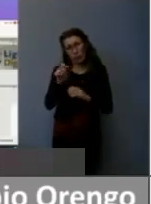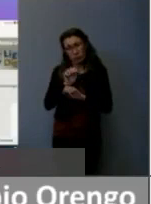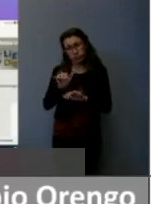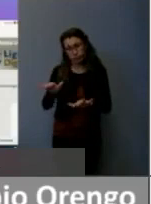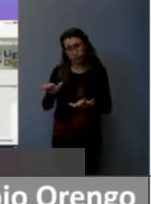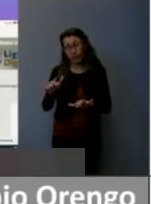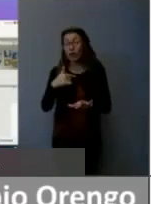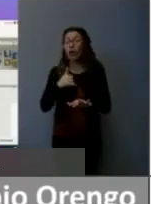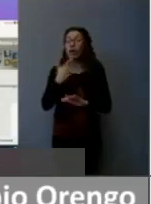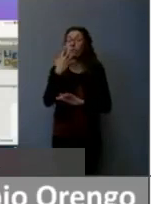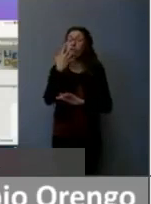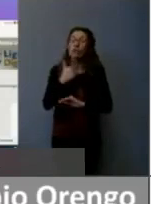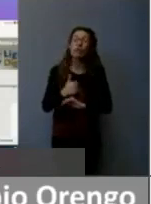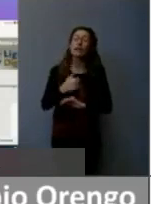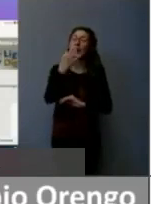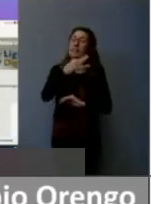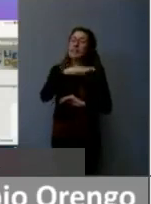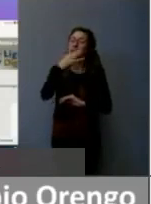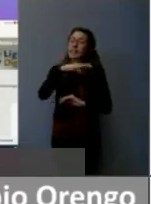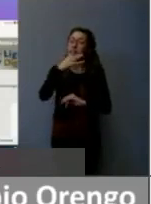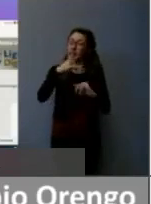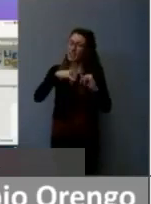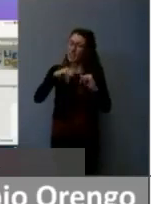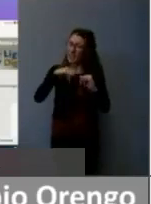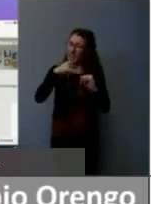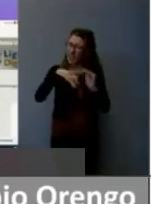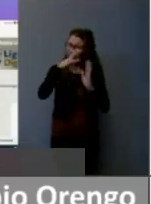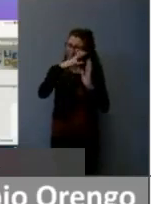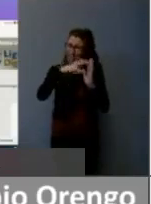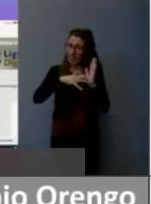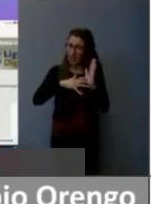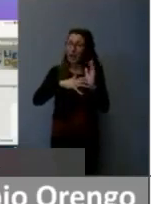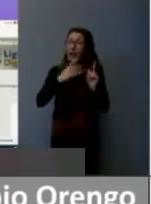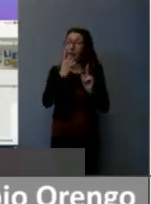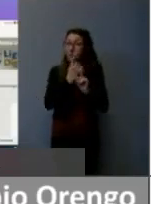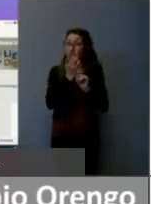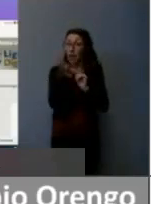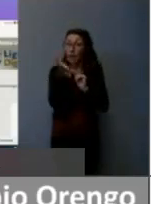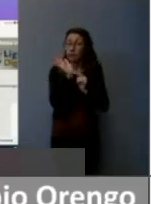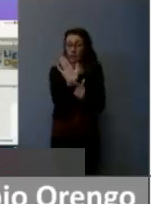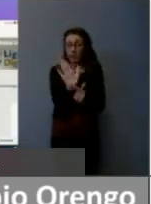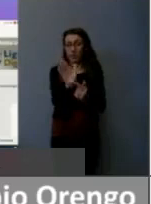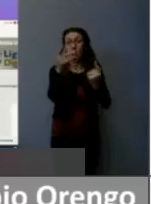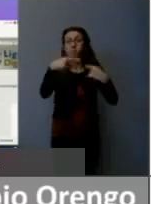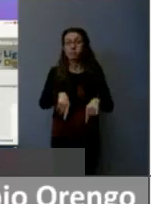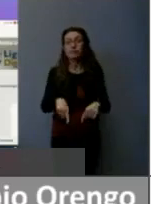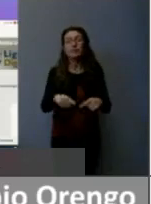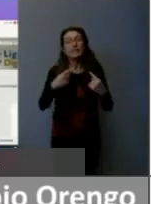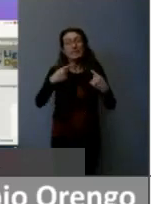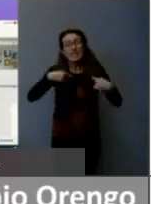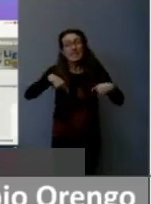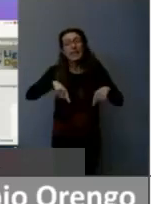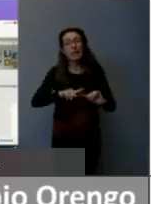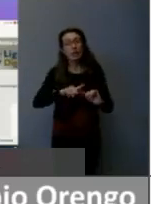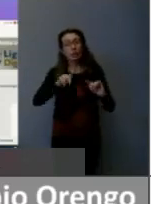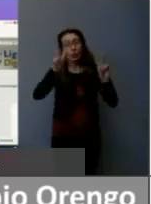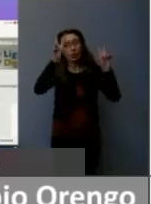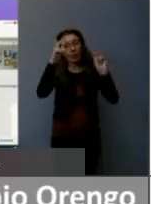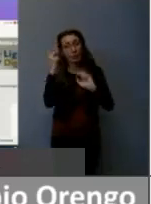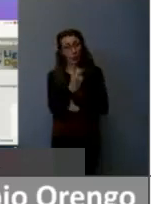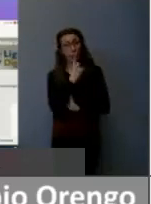da sottoporre ad una seduta monotematica del